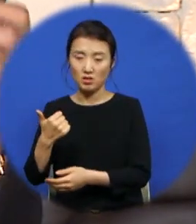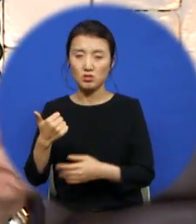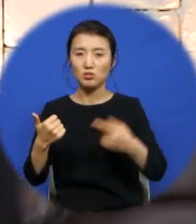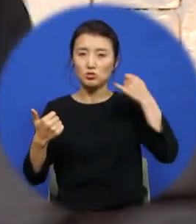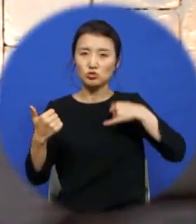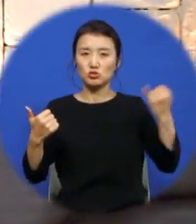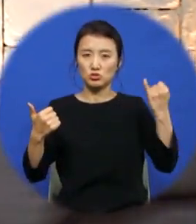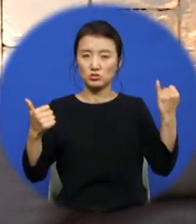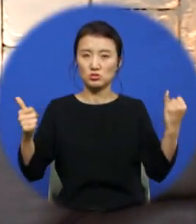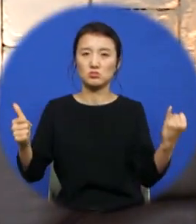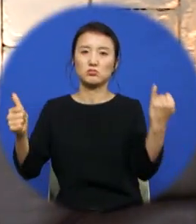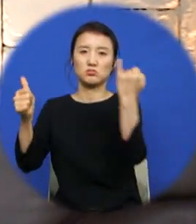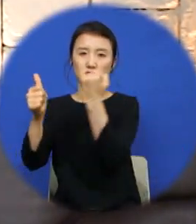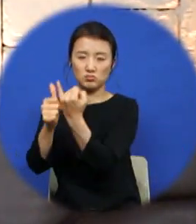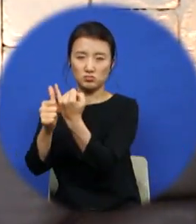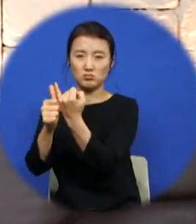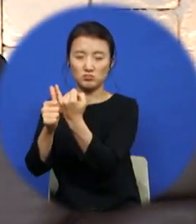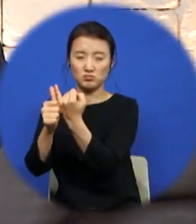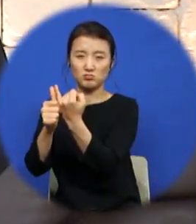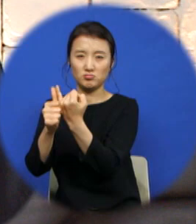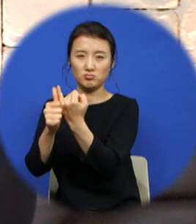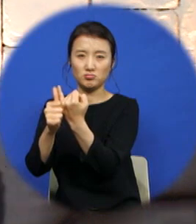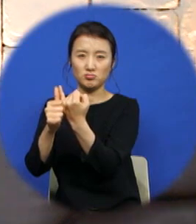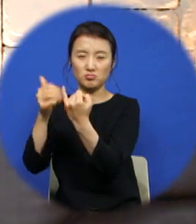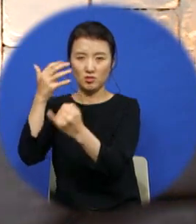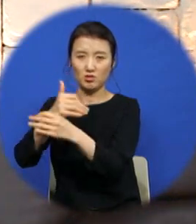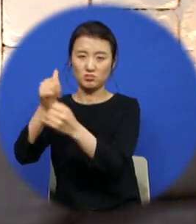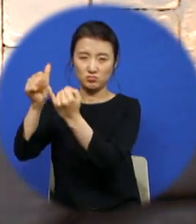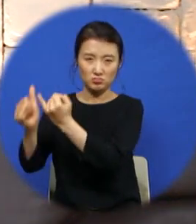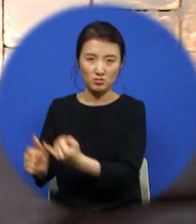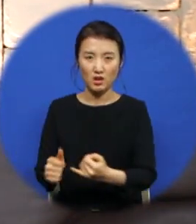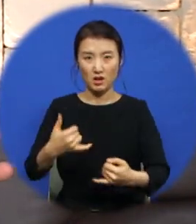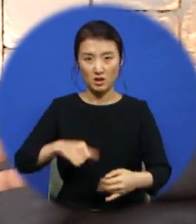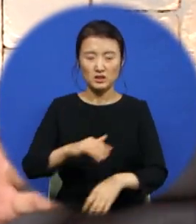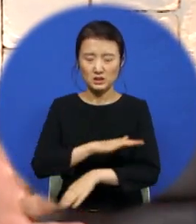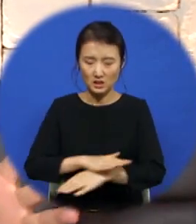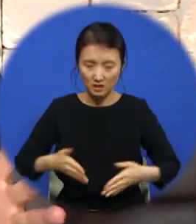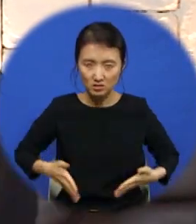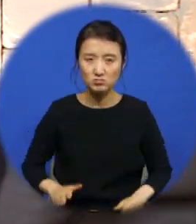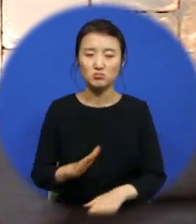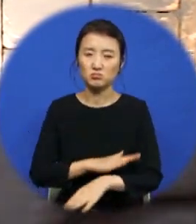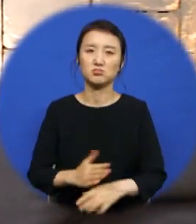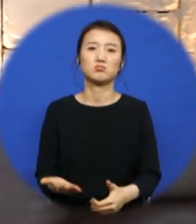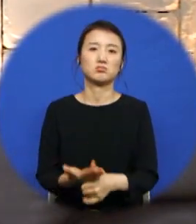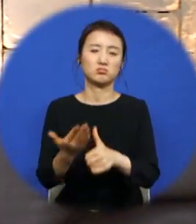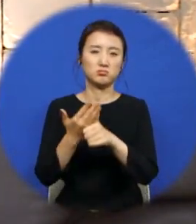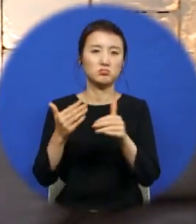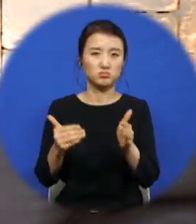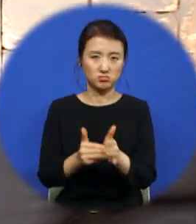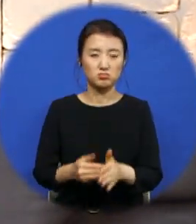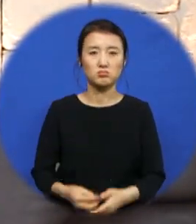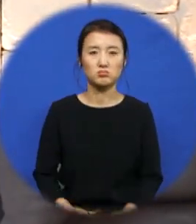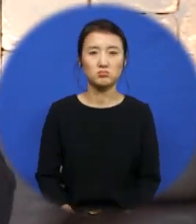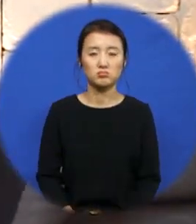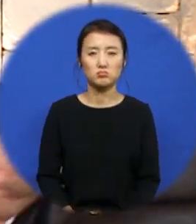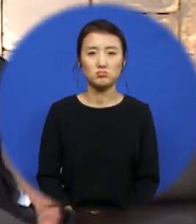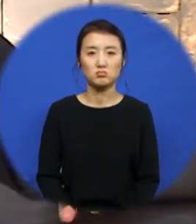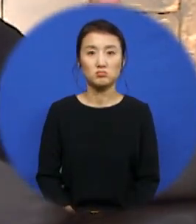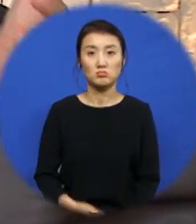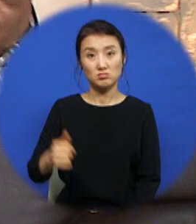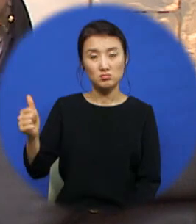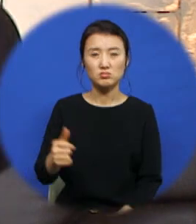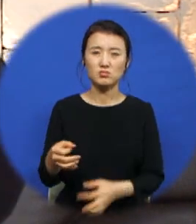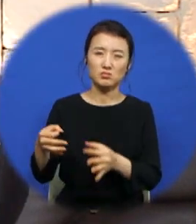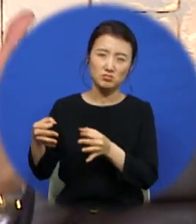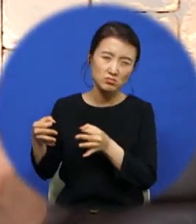이런 욕심 한 유대인이 멈춰 가지고 예 애들도 참 잘 낫지만 그 분이 오셔 가지고 예 기부금을